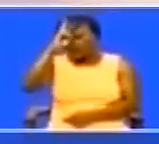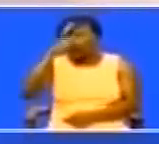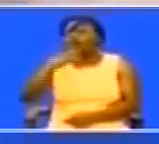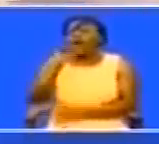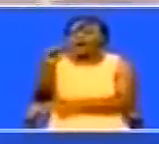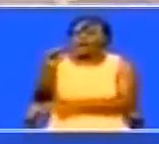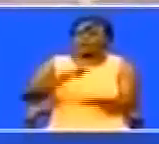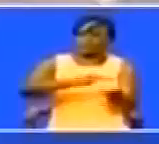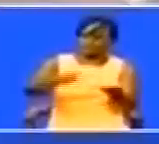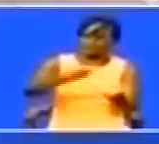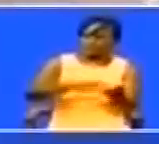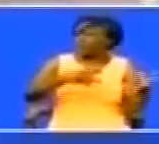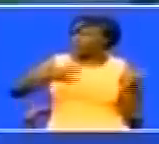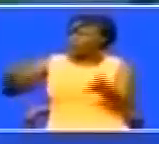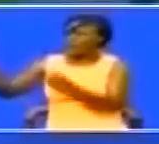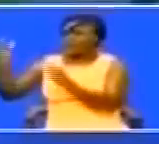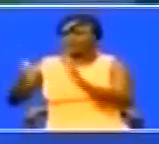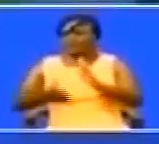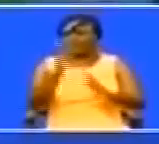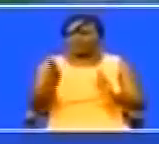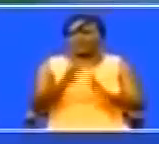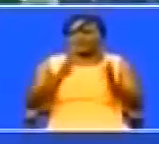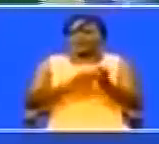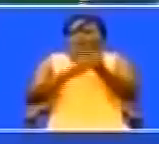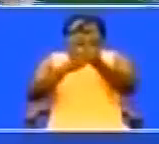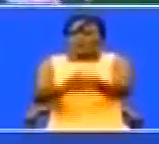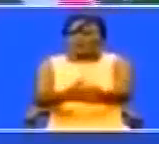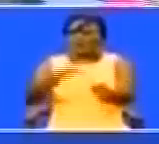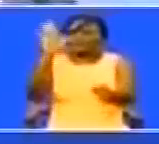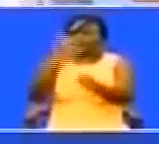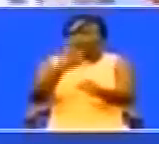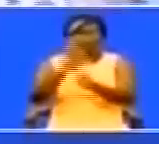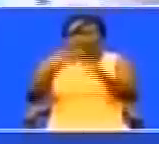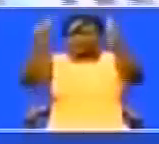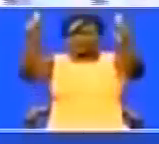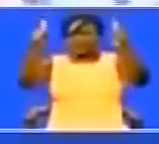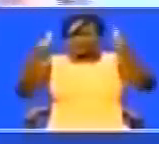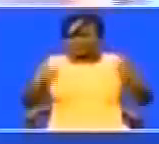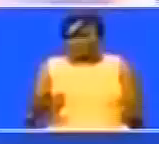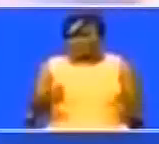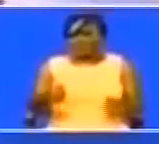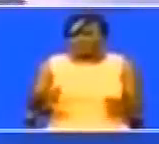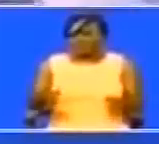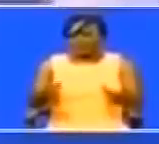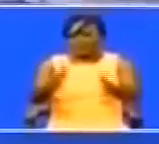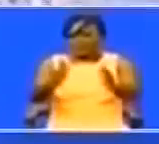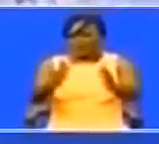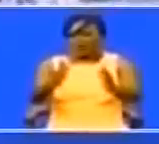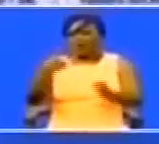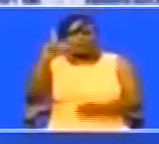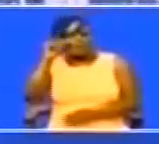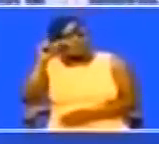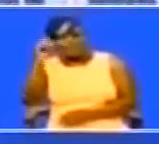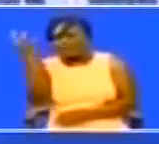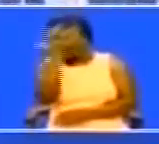msamaha na waondoke mara moja. Kwa viongozi, wingi wa mabango ya waganga katika barabara za Mombasa